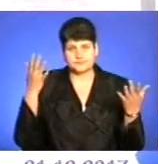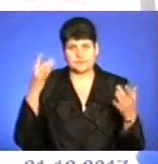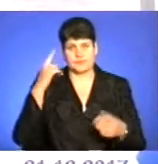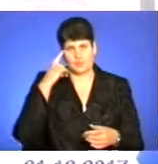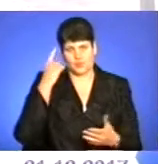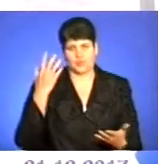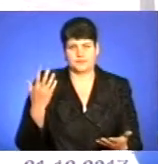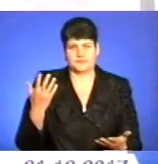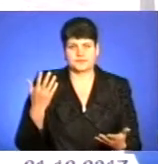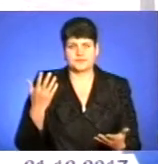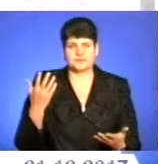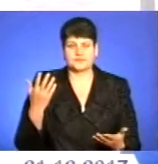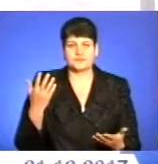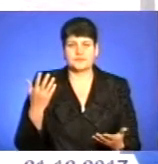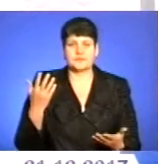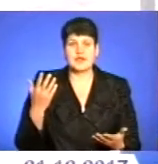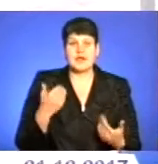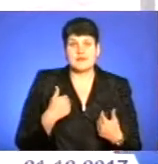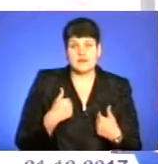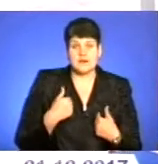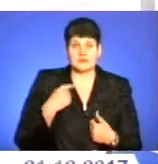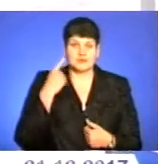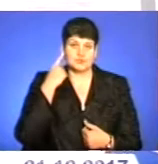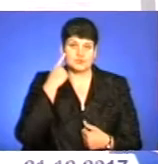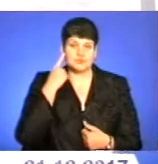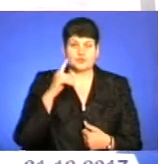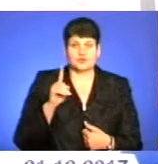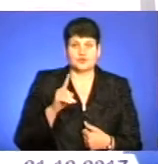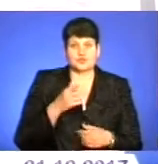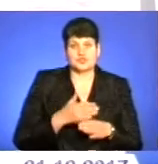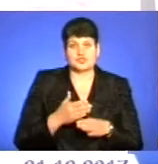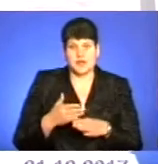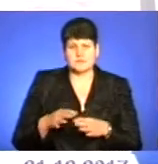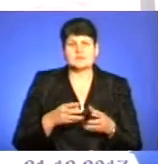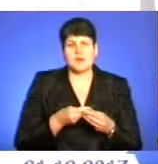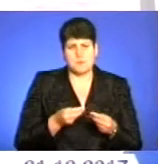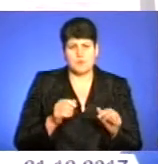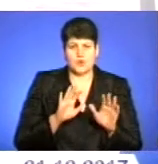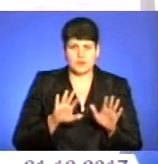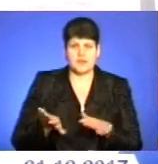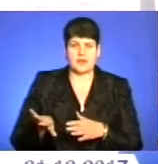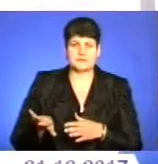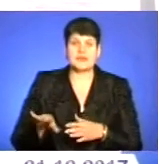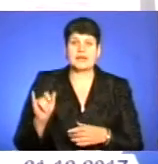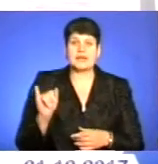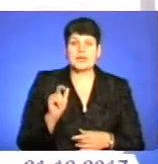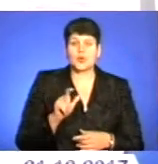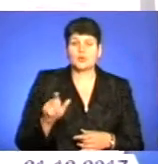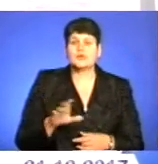думки. Але я так думаю, що з часом це пройде, і люди